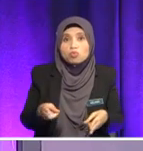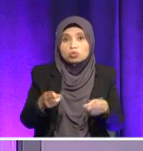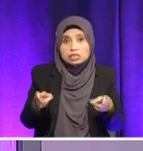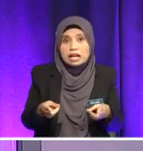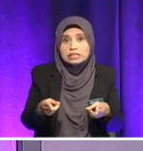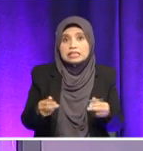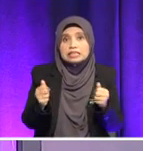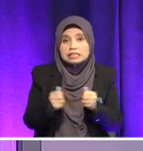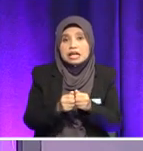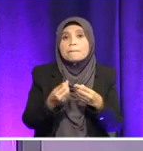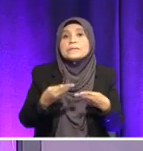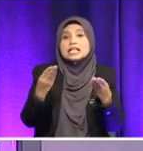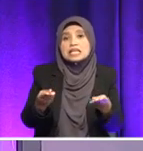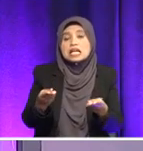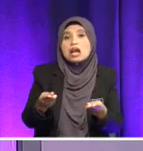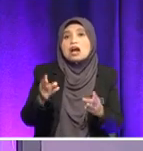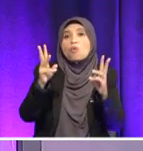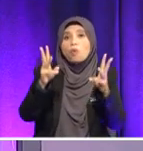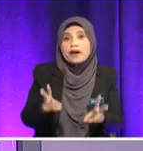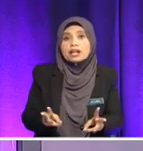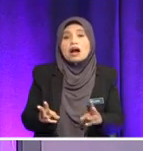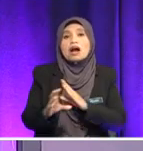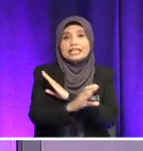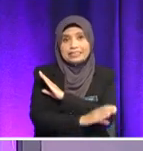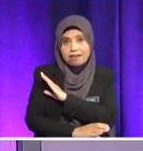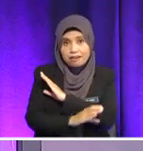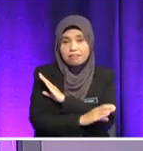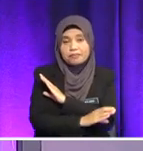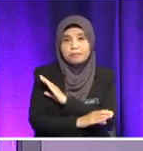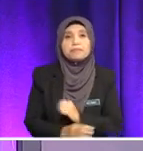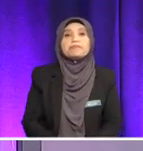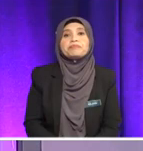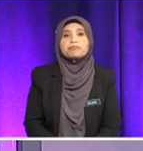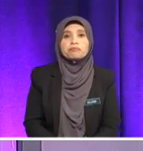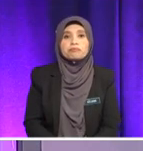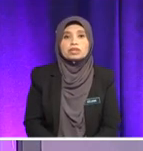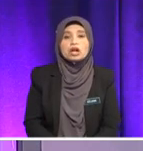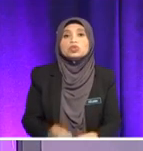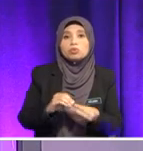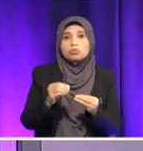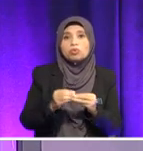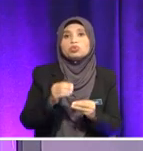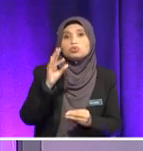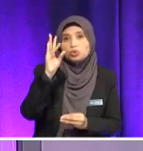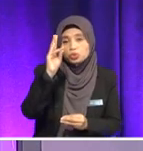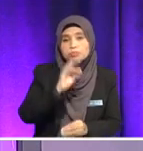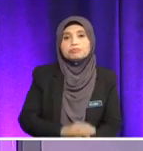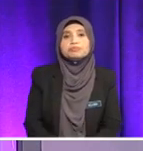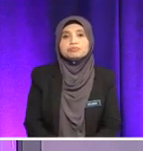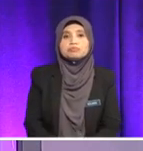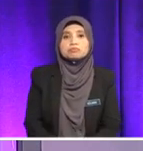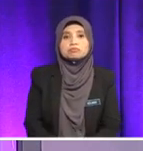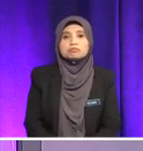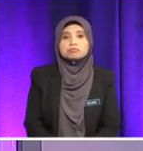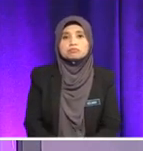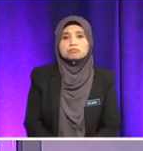satu taraf kewarganegaraan kepada persekutuan baik yang ke-6 yang ke-7